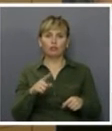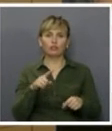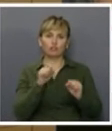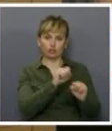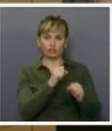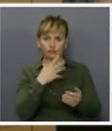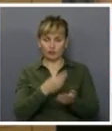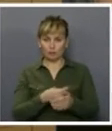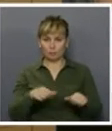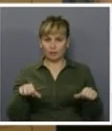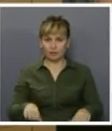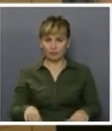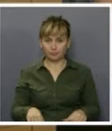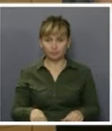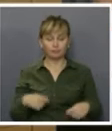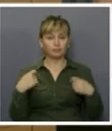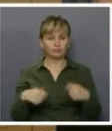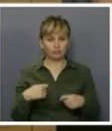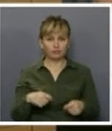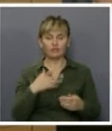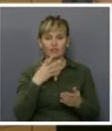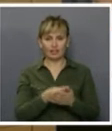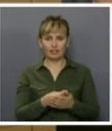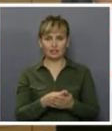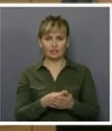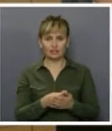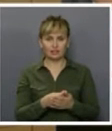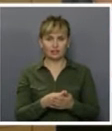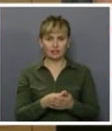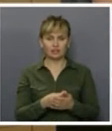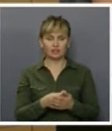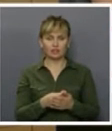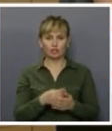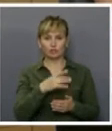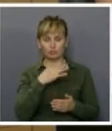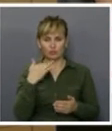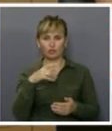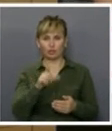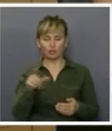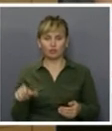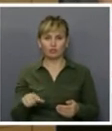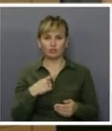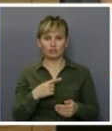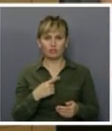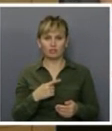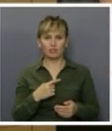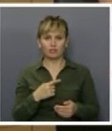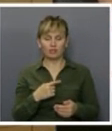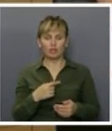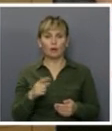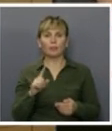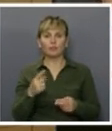права? Продавцы, как правило, свои права никогда не дадут в обиду, если честно. Да? То наоборот. Есть, наоборот. Потому